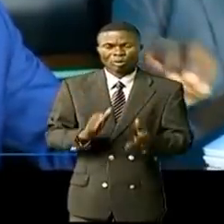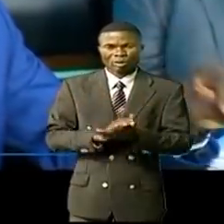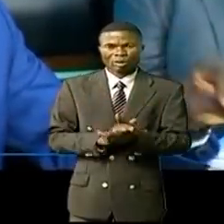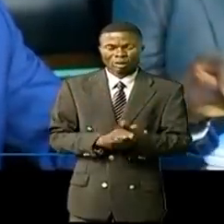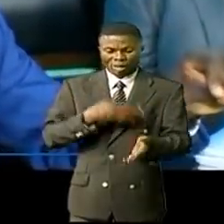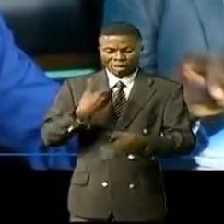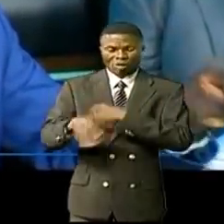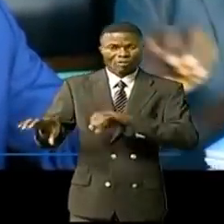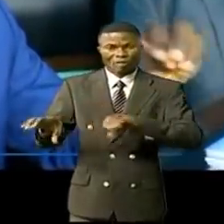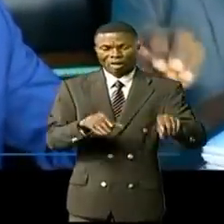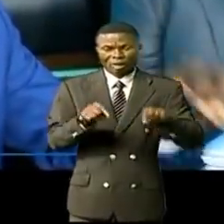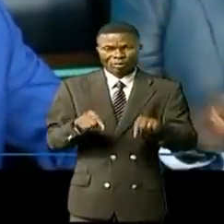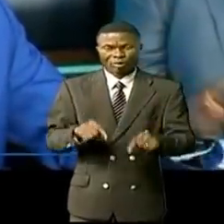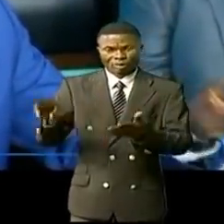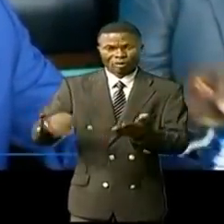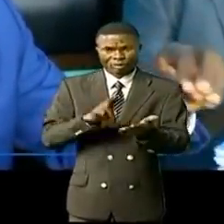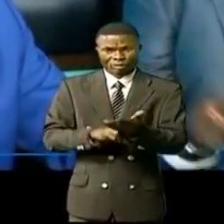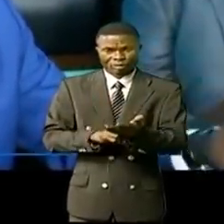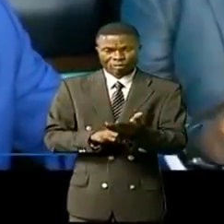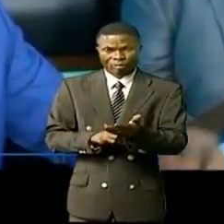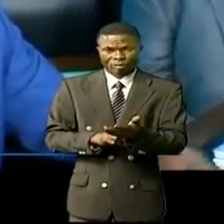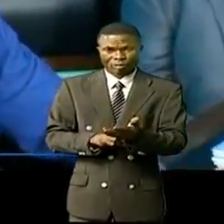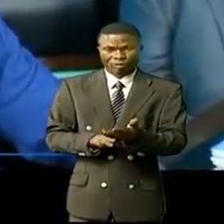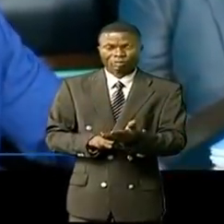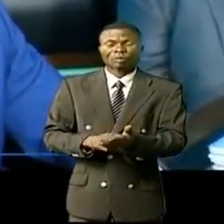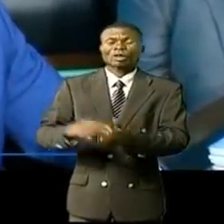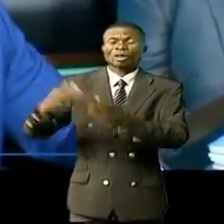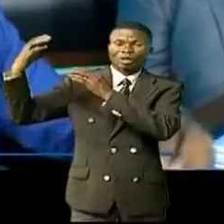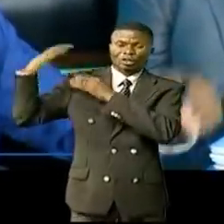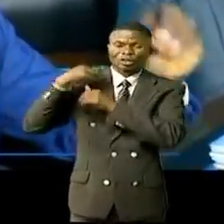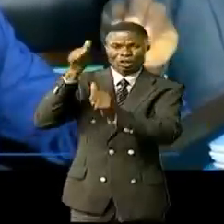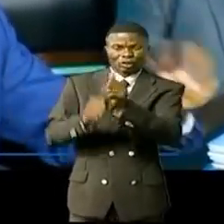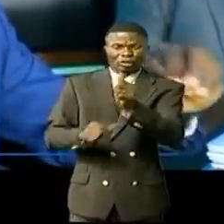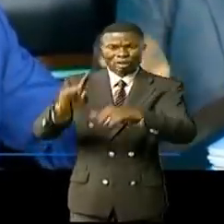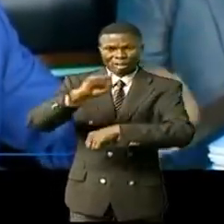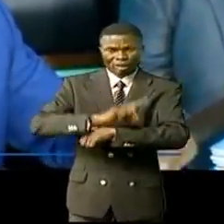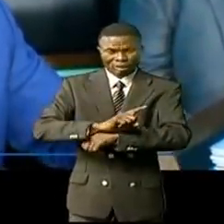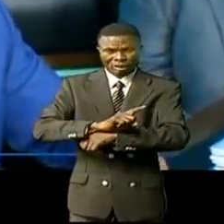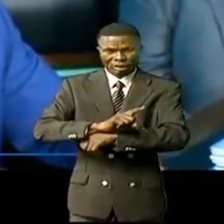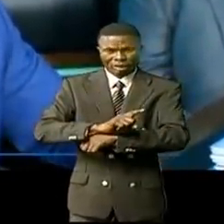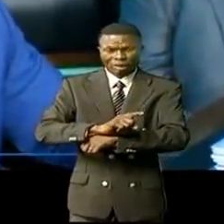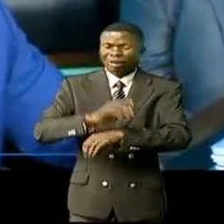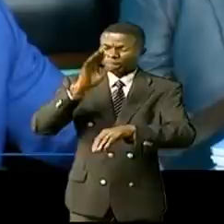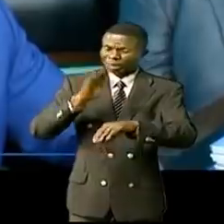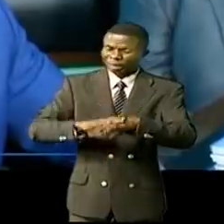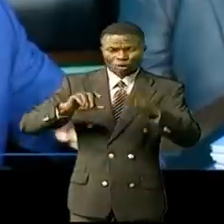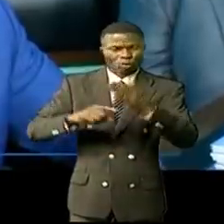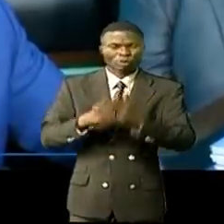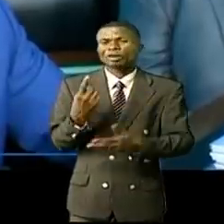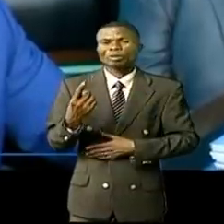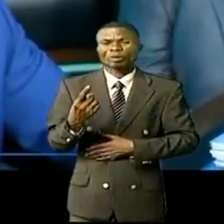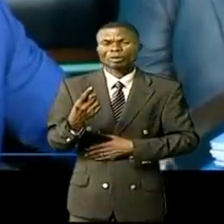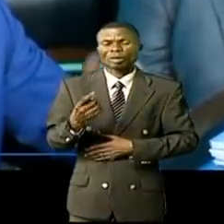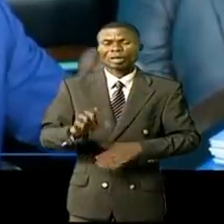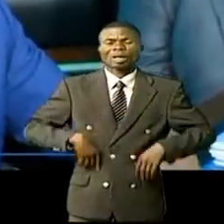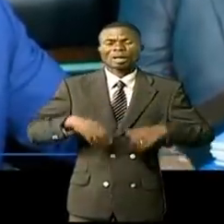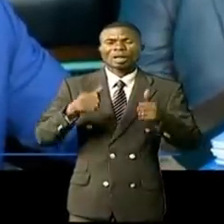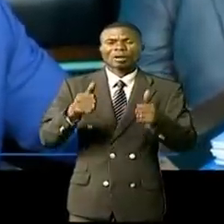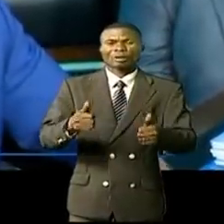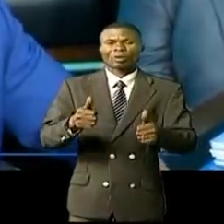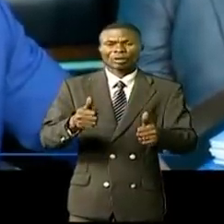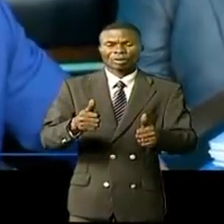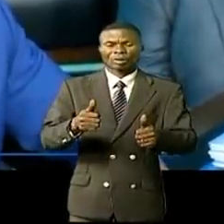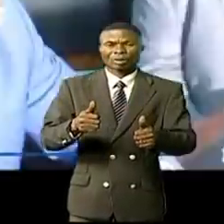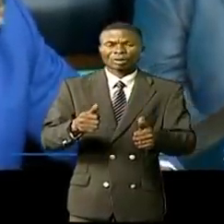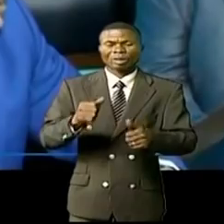comme acte chaque jour au quotidien, ça impacte directement la vie